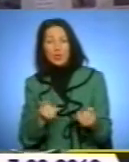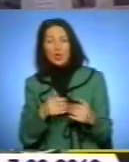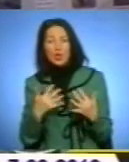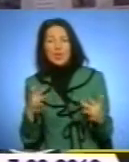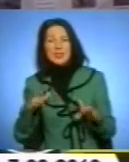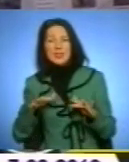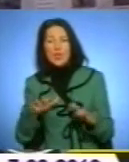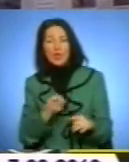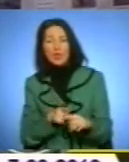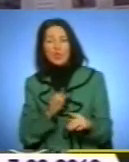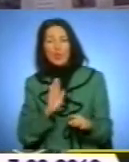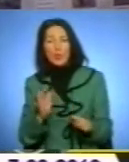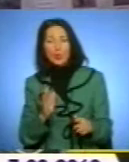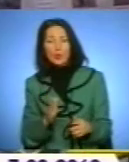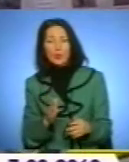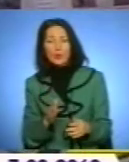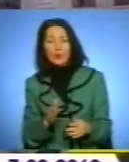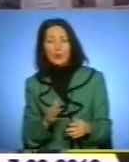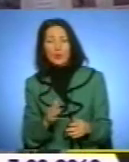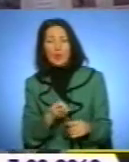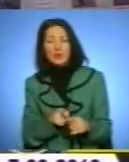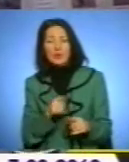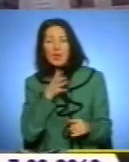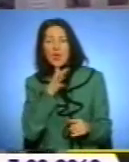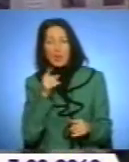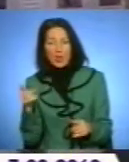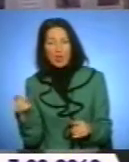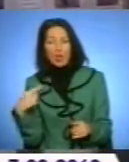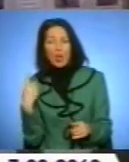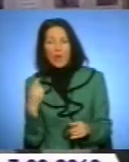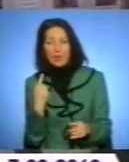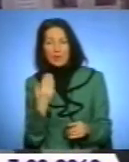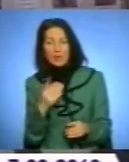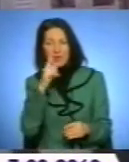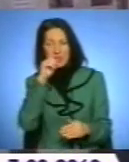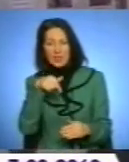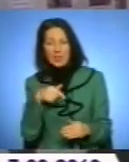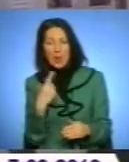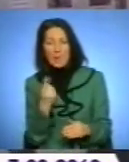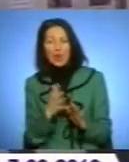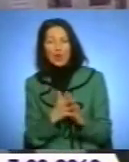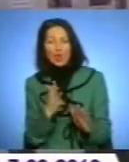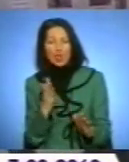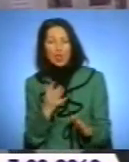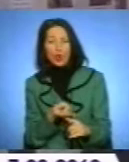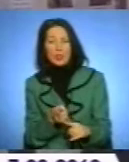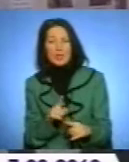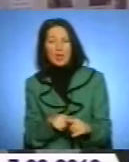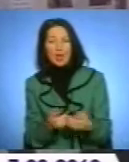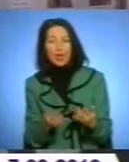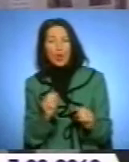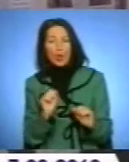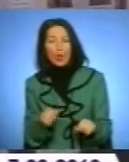які будуть відбуватись в цей період в області. Ви знаєте, в першу чергу це якщо можна